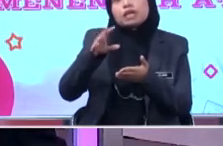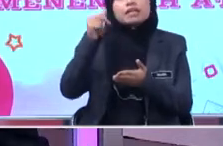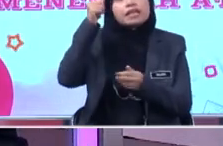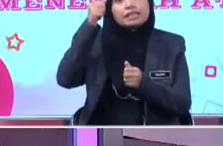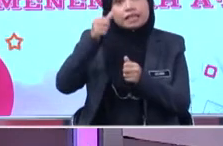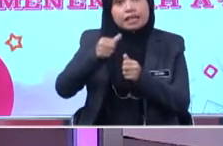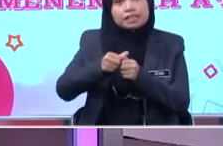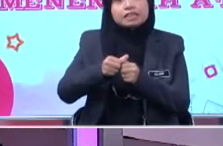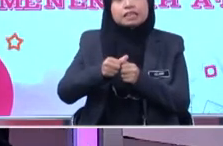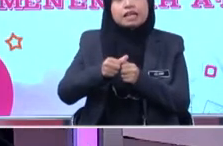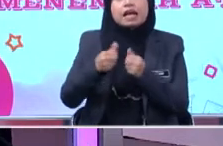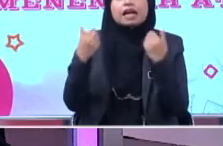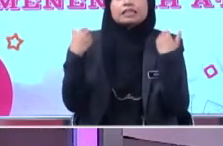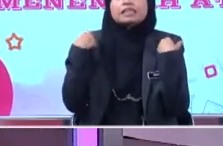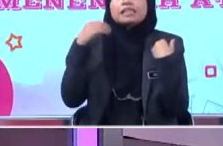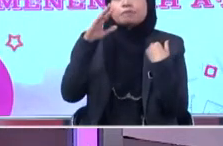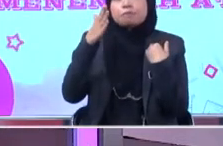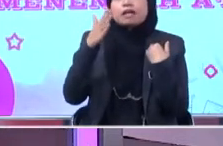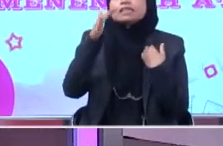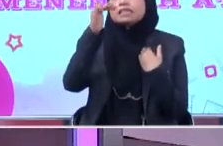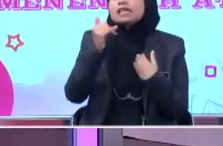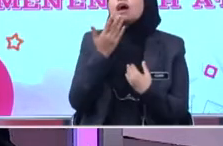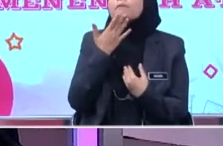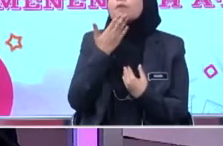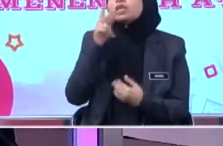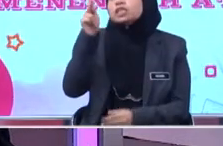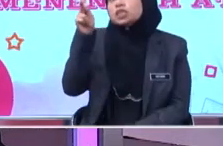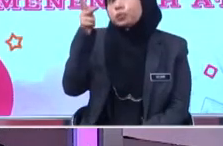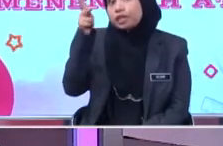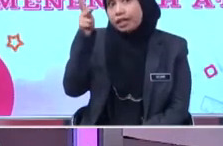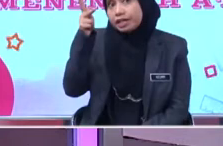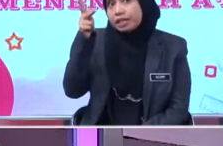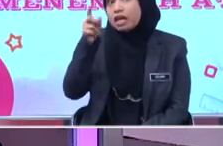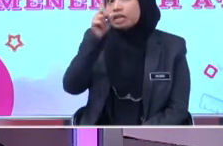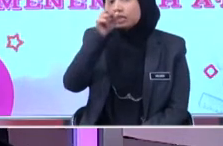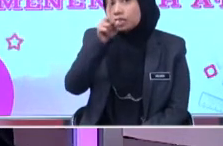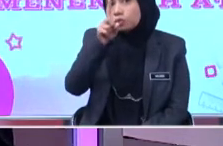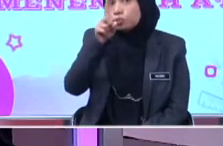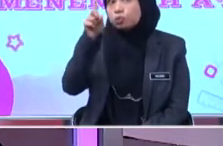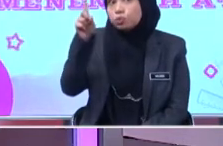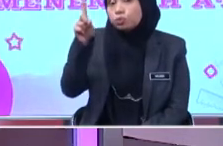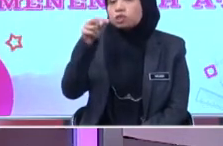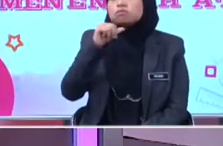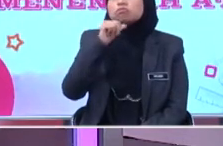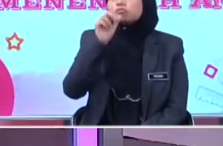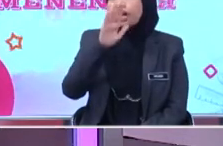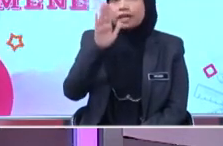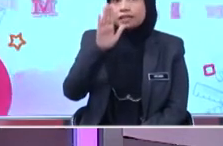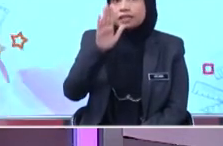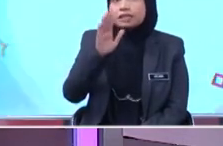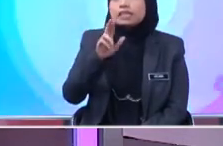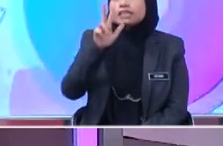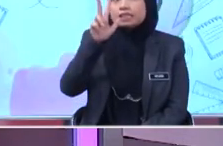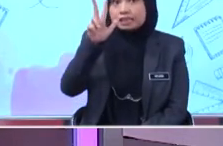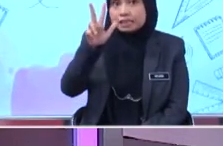huruf ikhfa Haqiqi temannya yang berwarna kuning Maksudnya satu during jangan ada dikit ingat